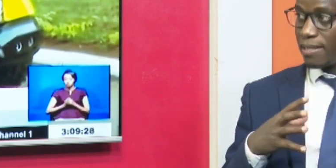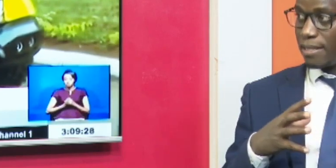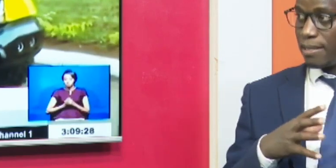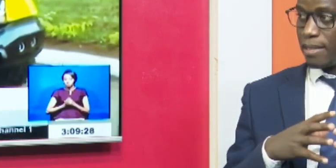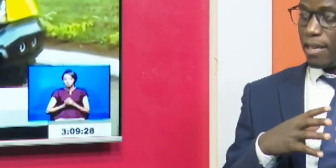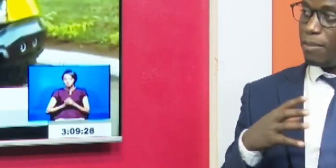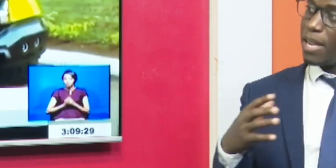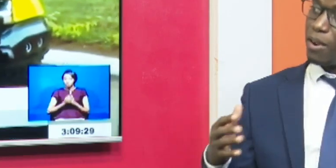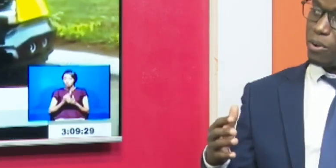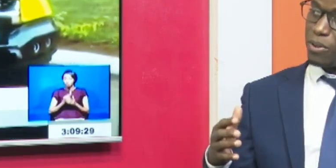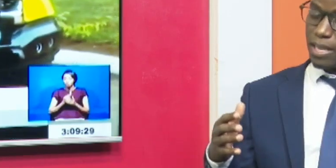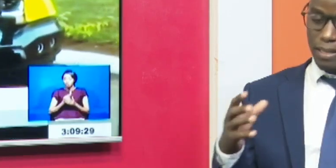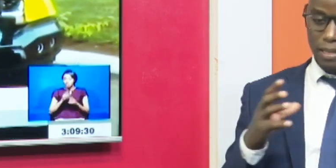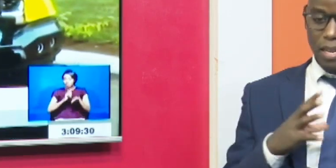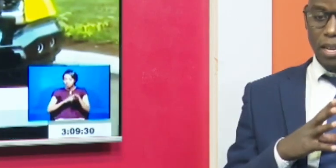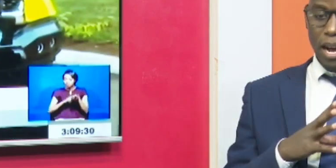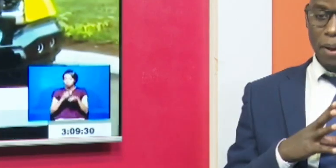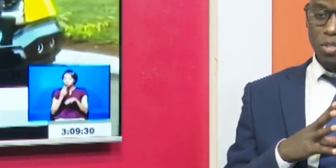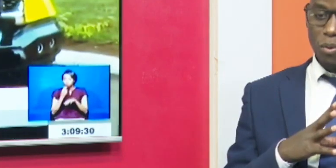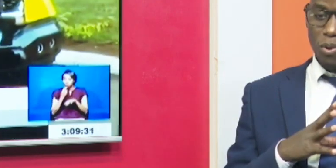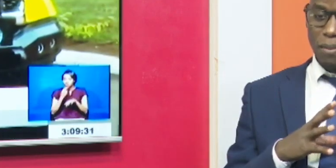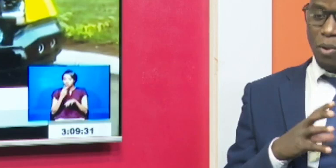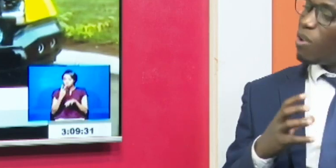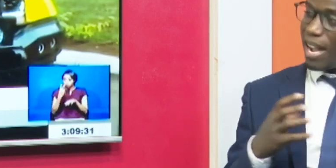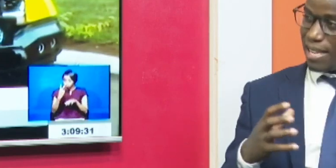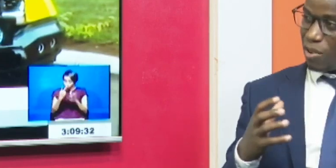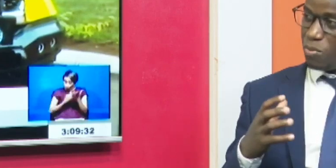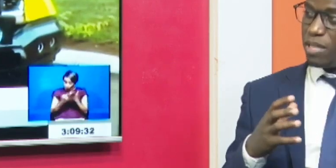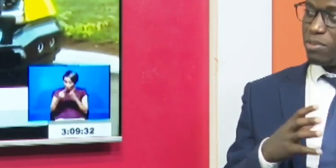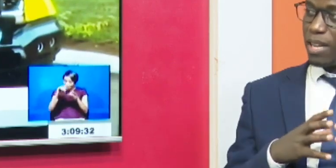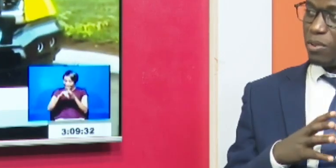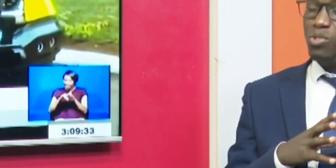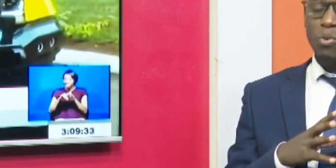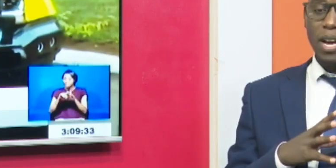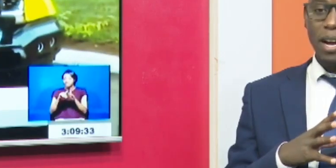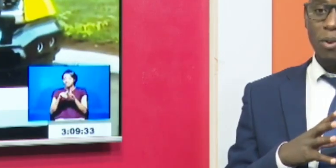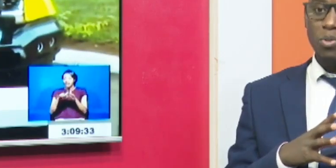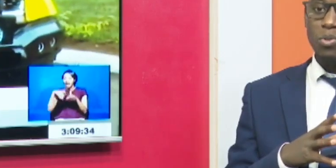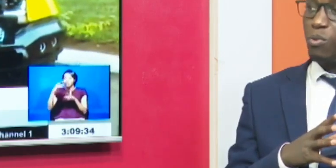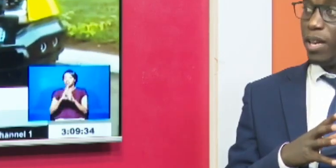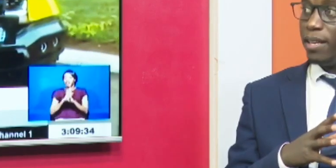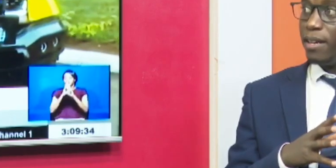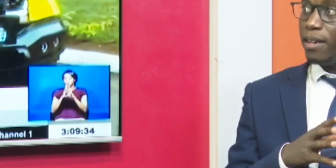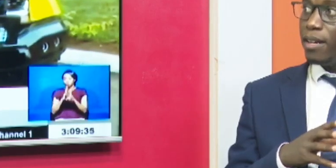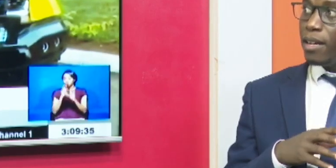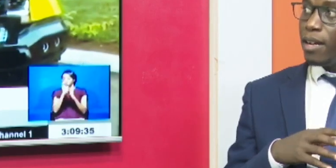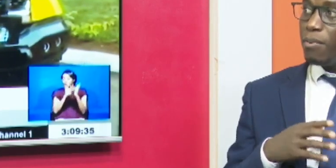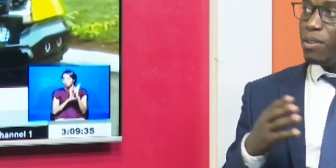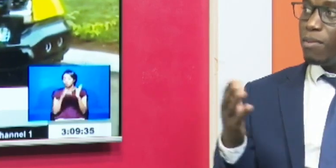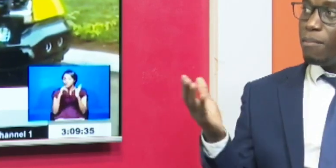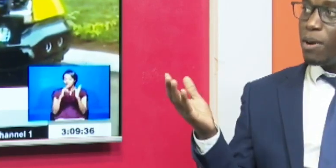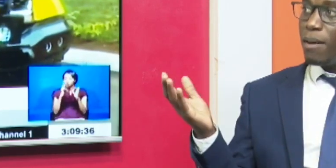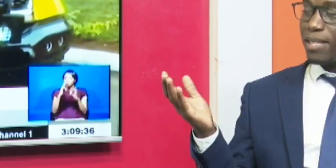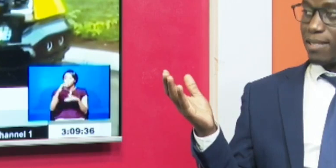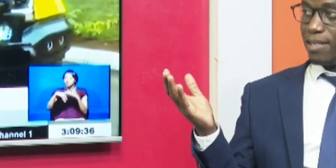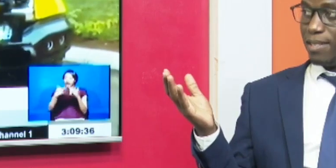nnyo alliances emikago yes. Abantu bwe otabakuŋŋaanya ng'obudde bukyala oyinza okwekanga ng'otuuse okulayira